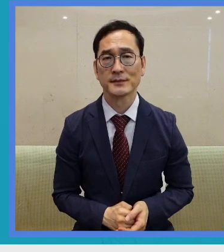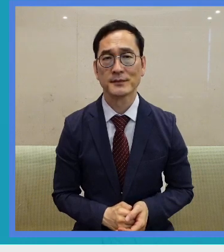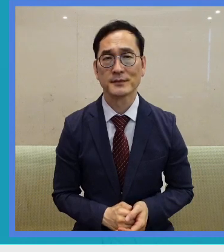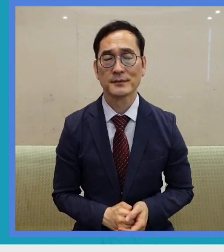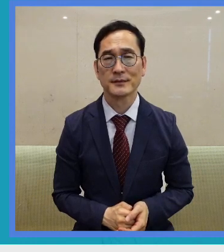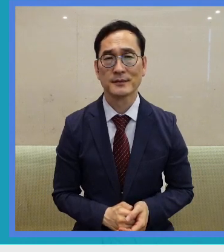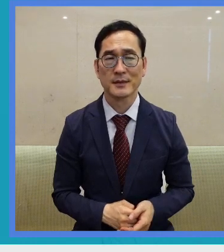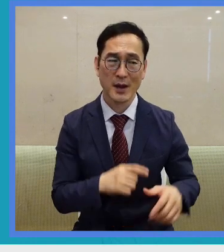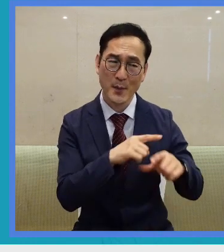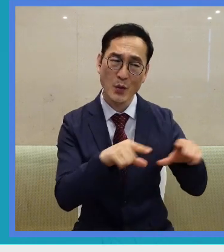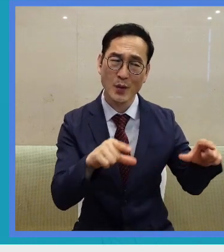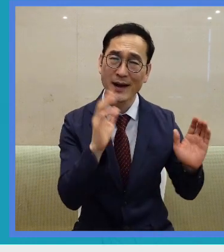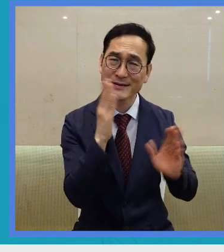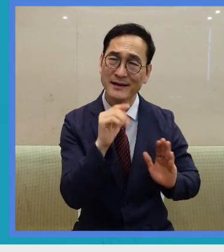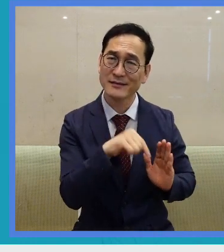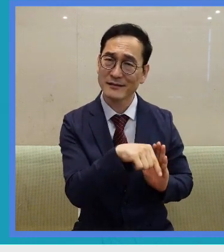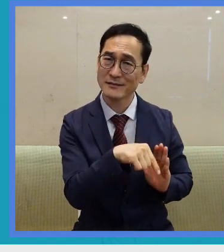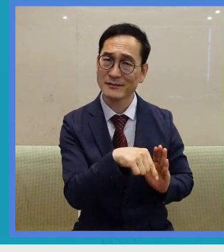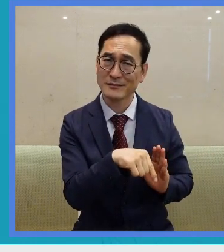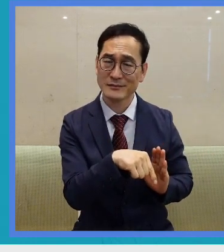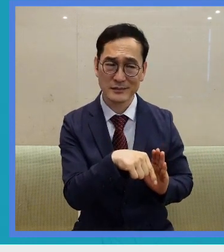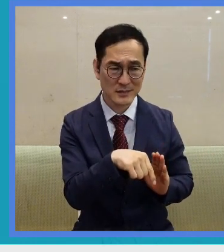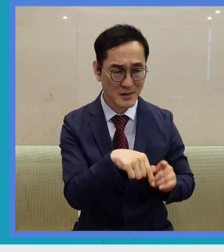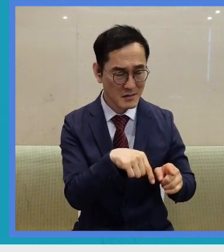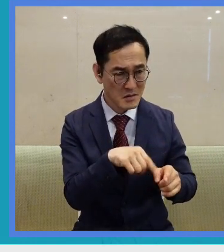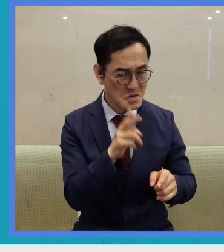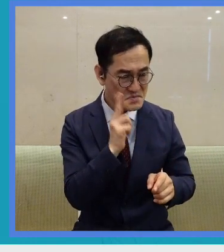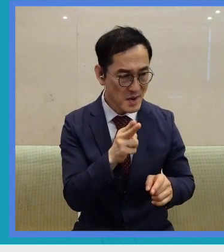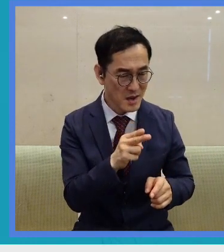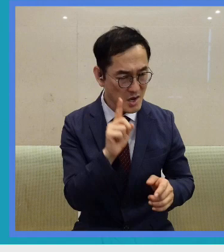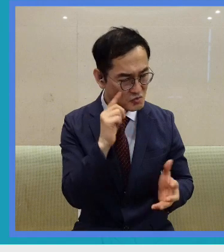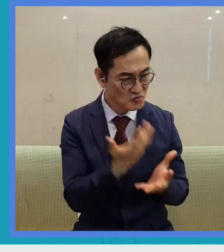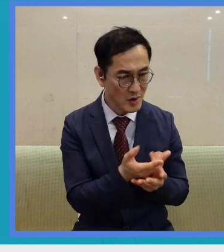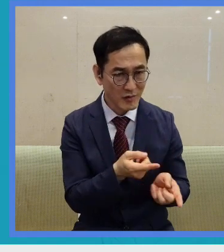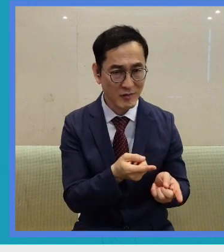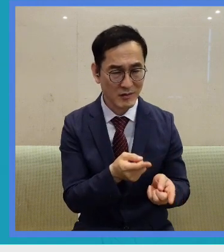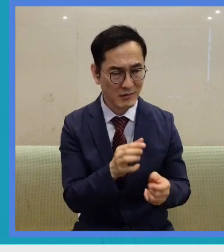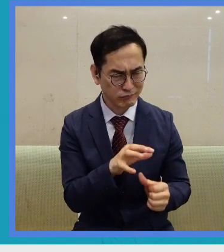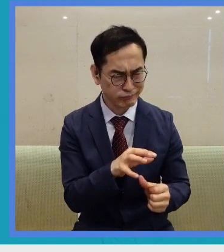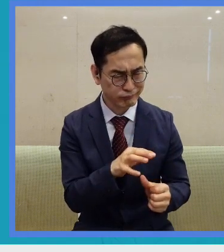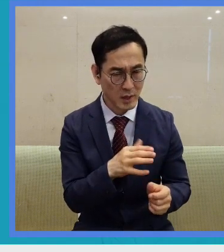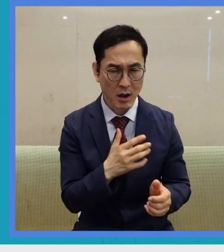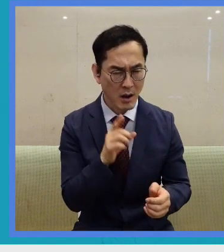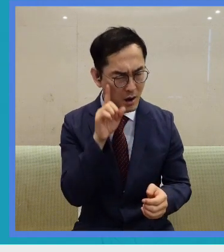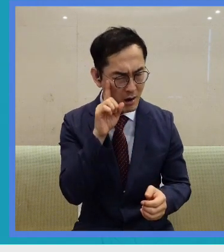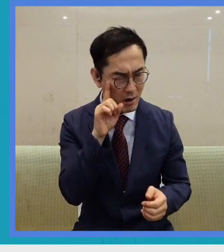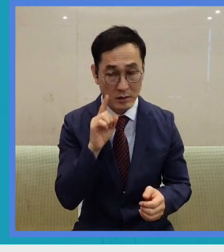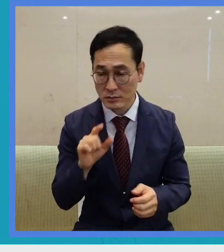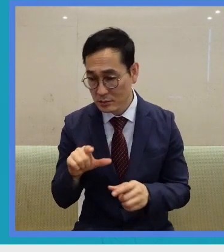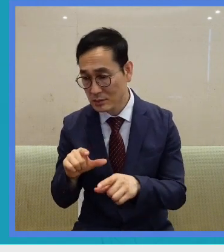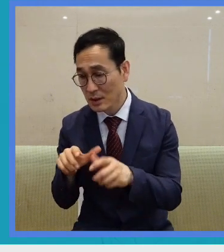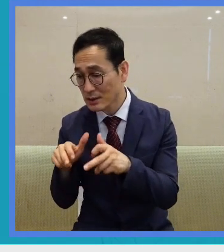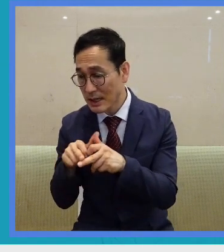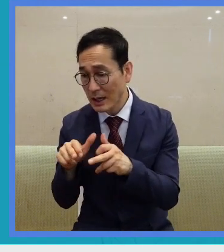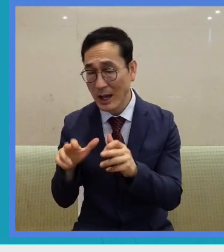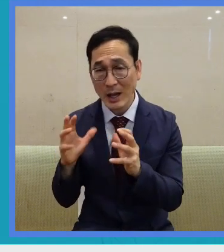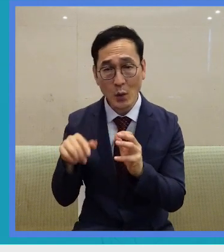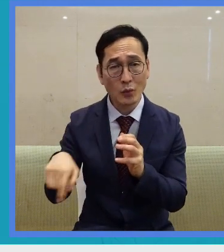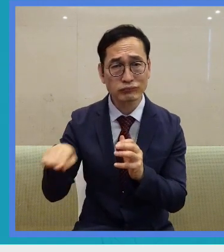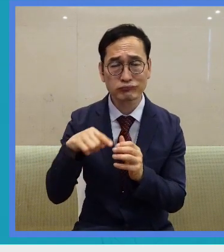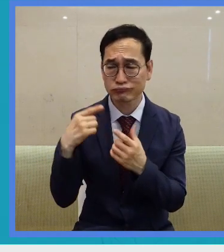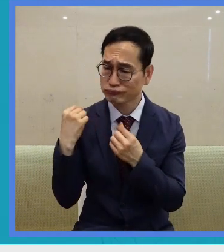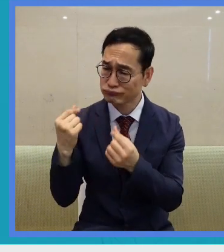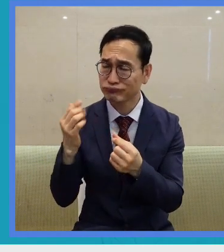좀 그런 문제가 있었던 친구들은 더 훨씬 타격을 적게 받더라라고 주장을 하기도 합니다. 그리고